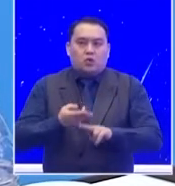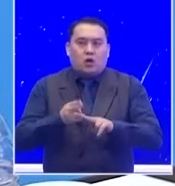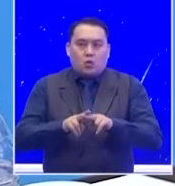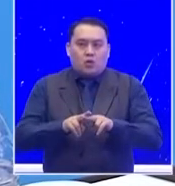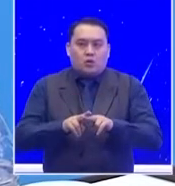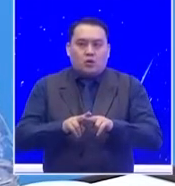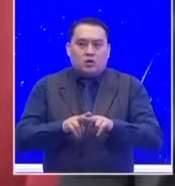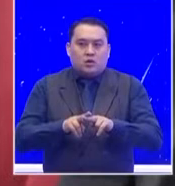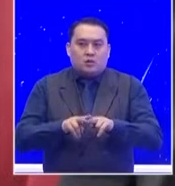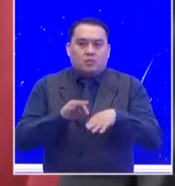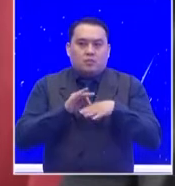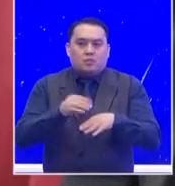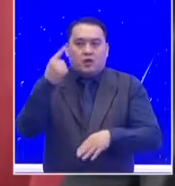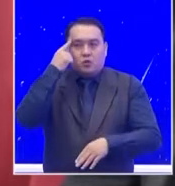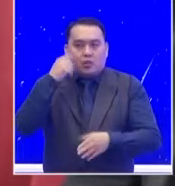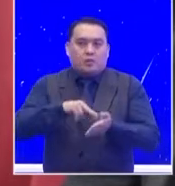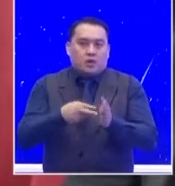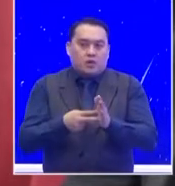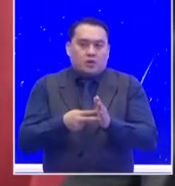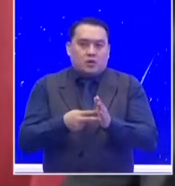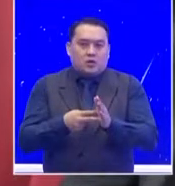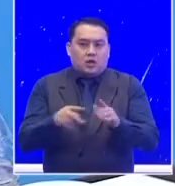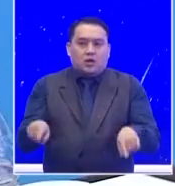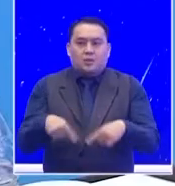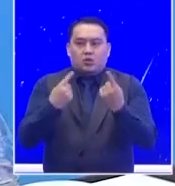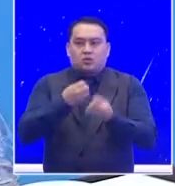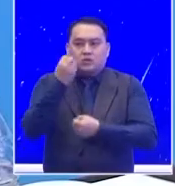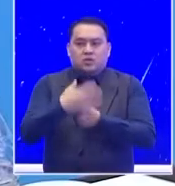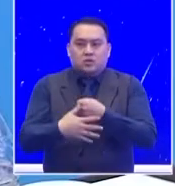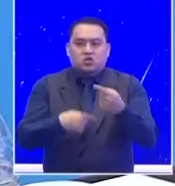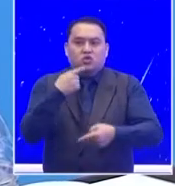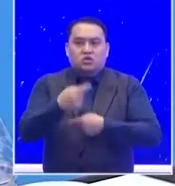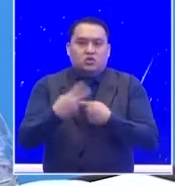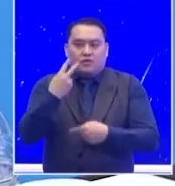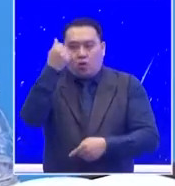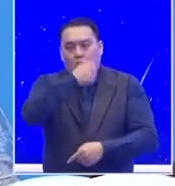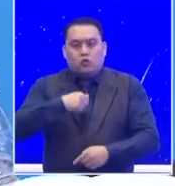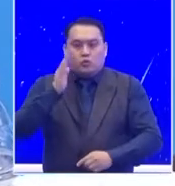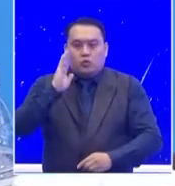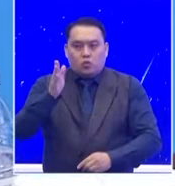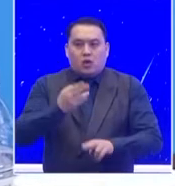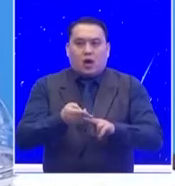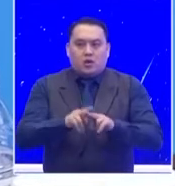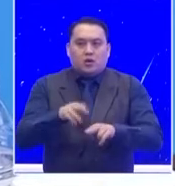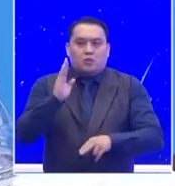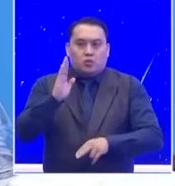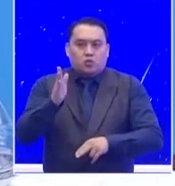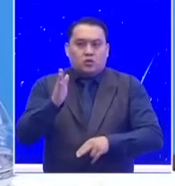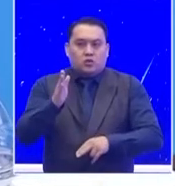мы, давайте продумаем. Хорошо. Тогда она в реабилитационный центр минимум через 2 года будет. А это будет, да,